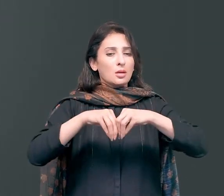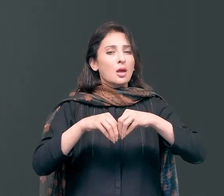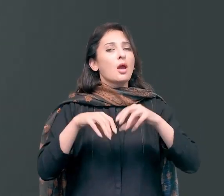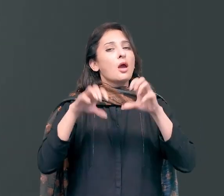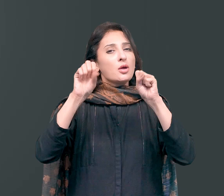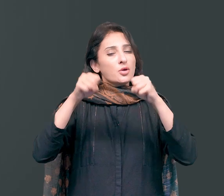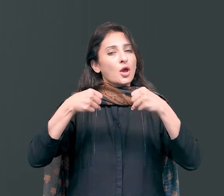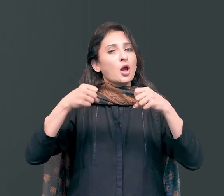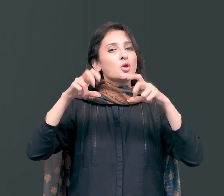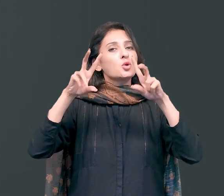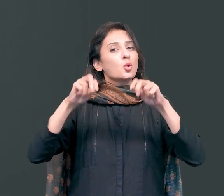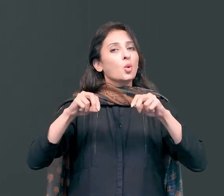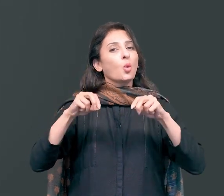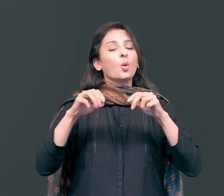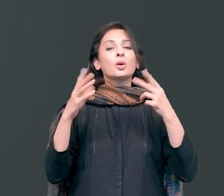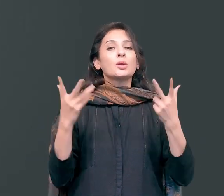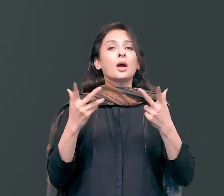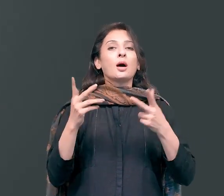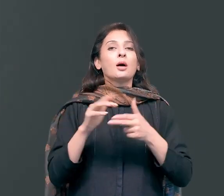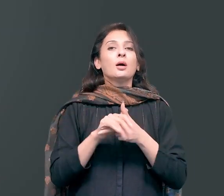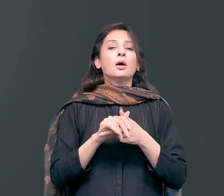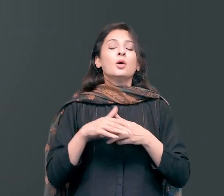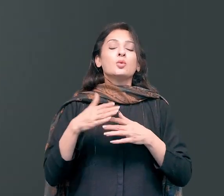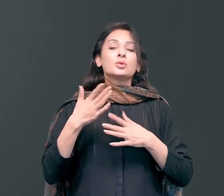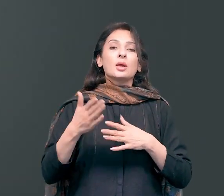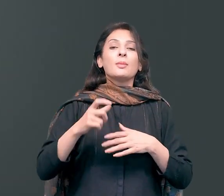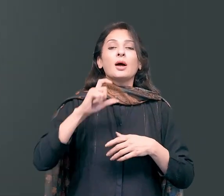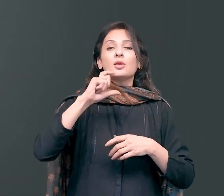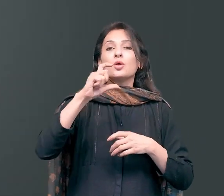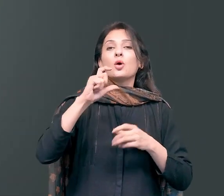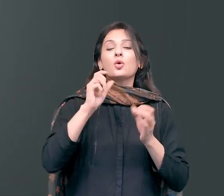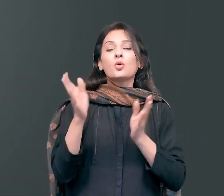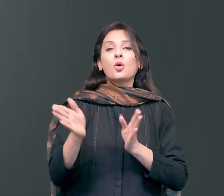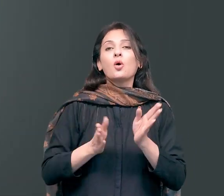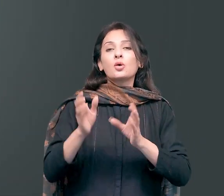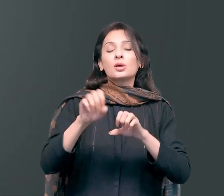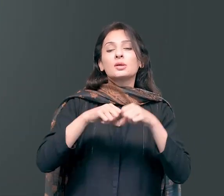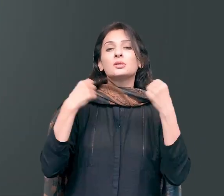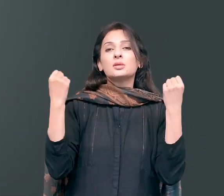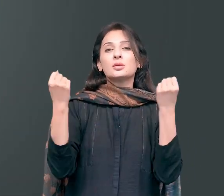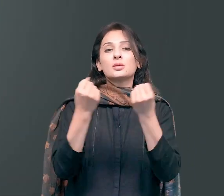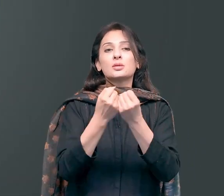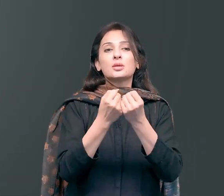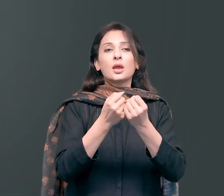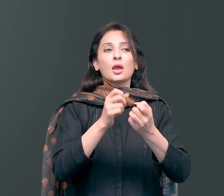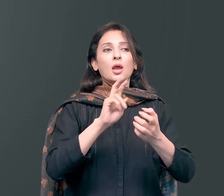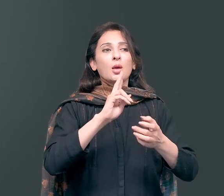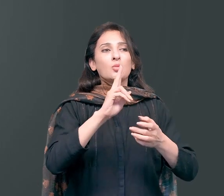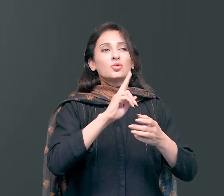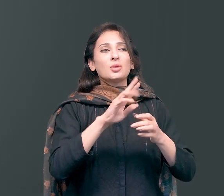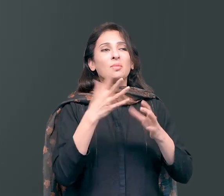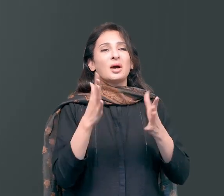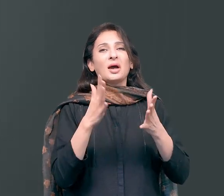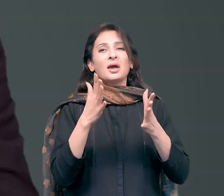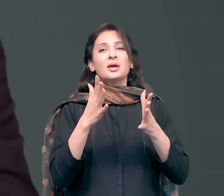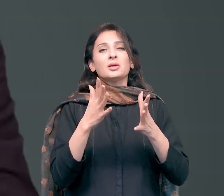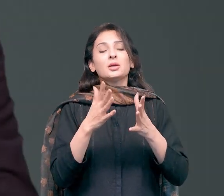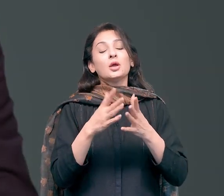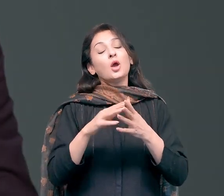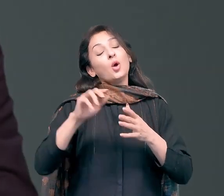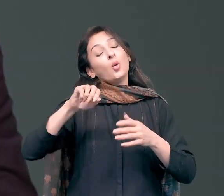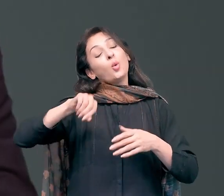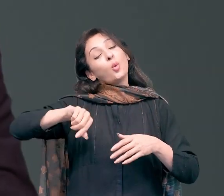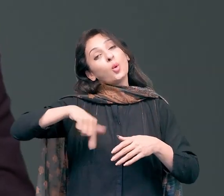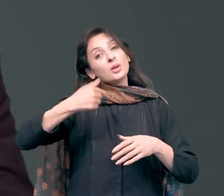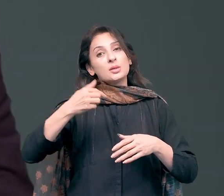کے کنسنٹ کے بغیر ہی اعلان کر دیا انڈیا کے جنگ میں شامل ہونے کا، سیکنڈ ورلڈ وار کا۔ سیکنڈ